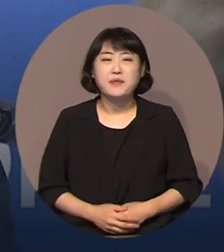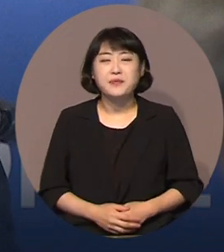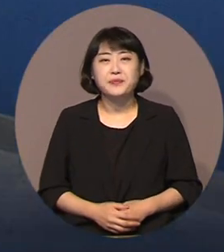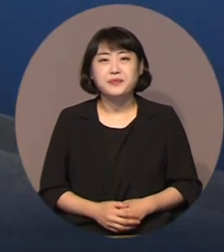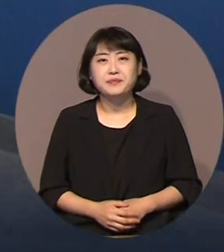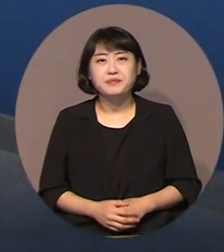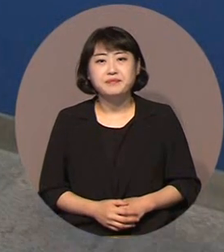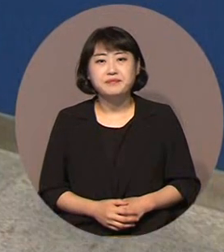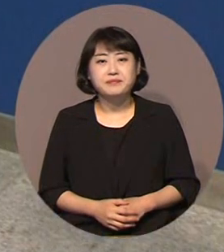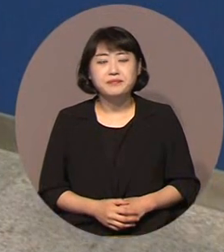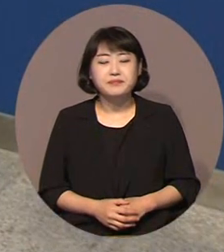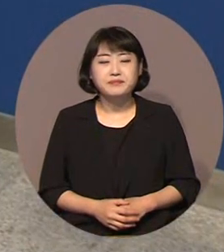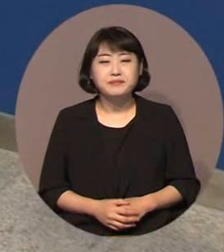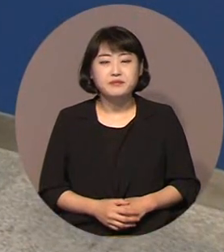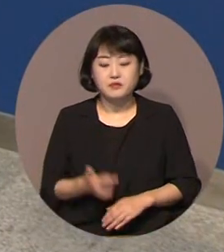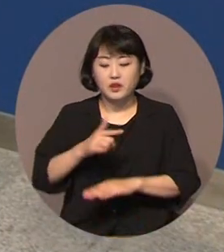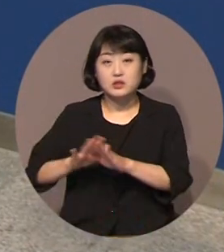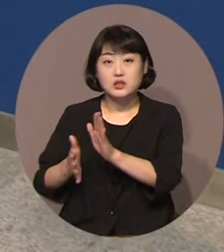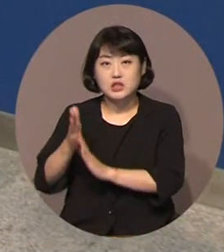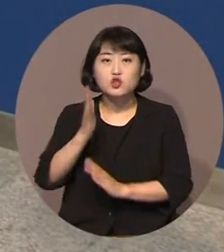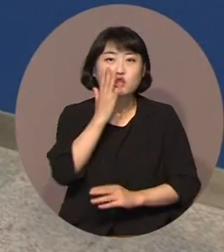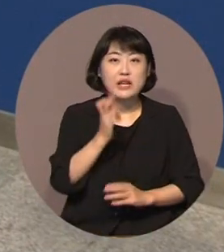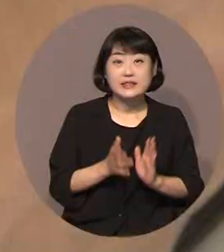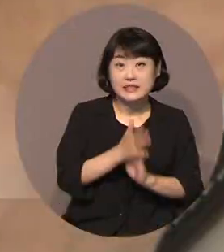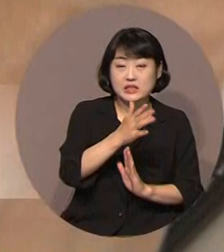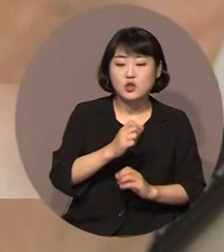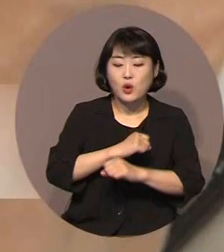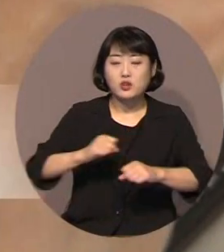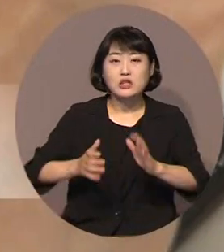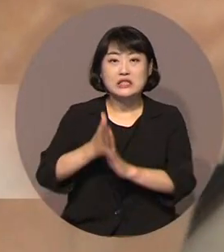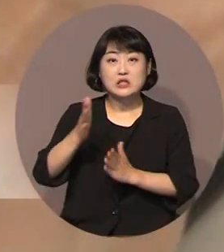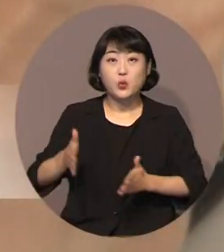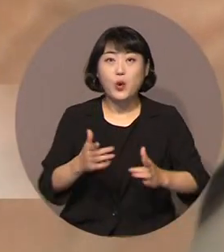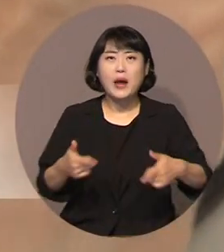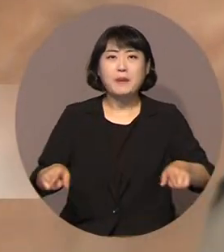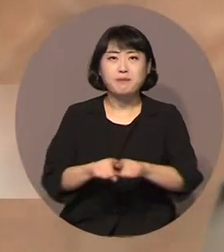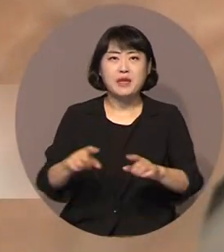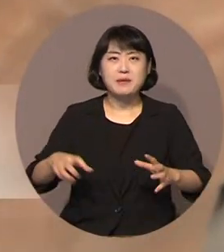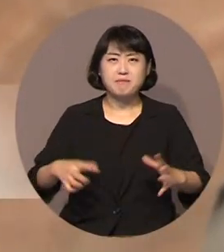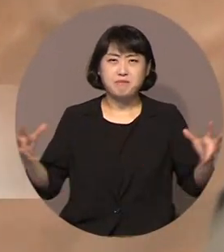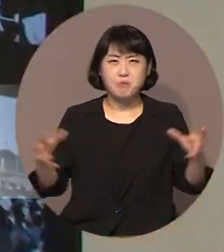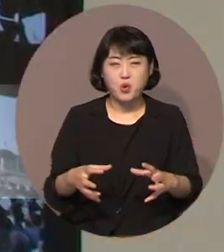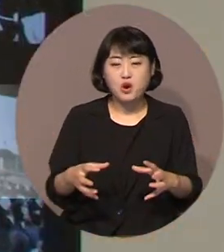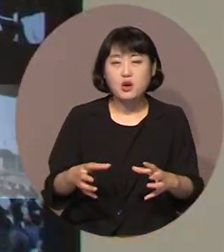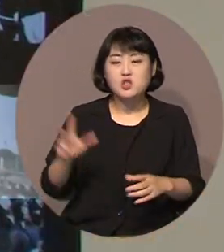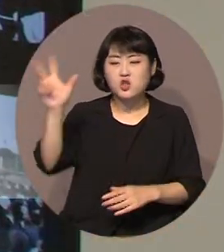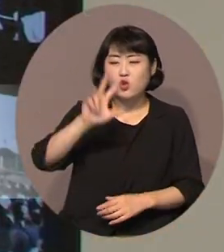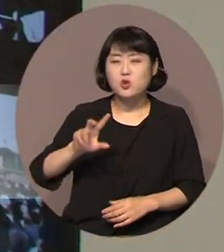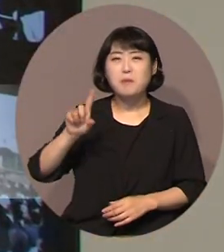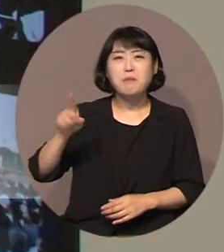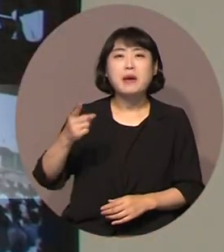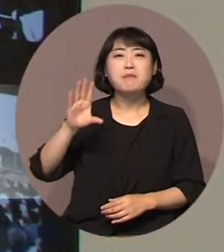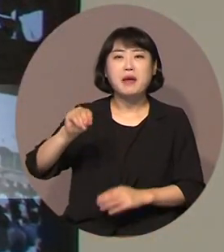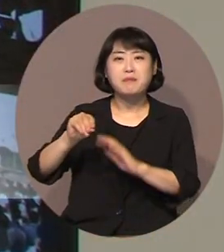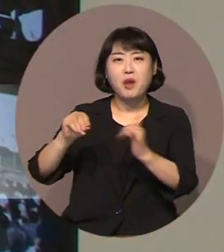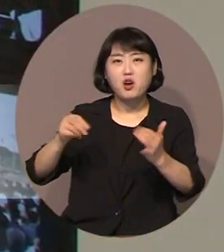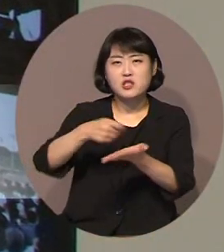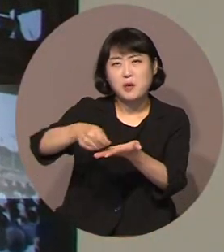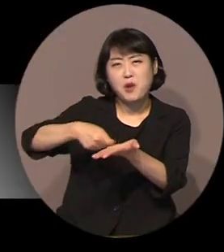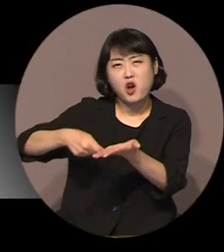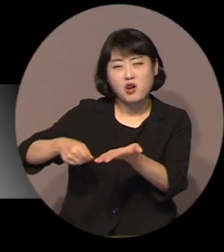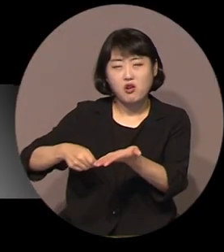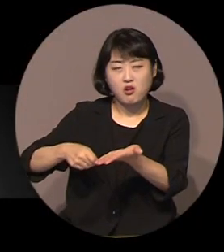강해서 대전시와 울산시 등 광역시도까지 나서서 전국적인 100만 명 서명 운동에